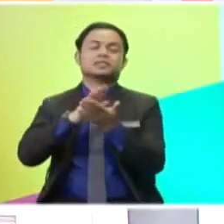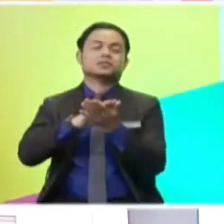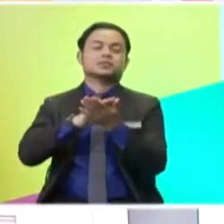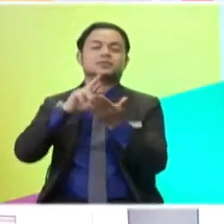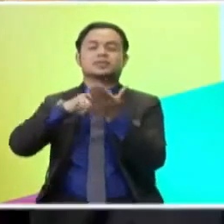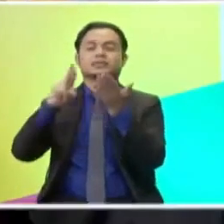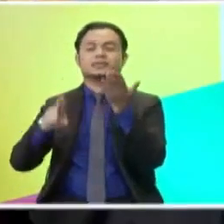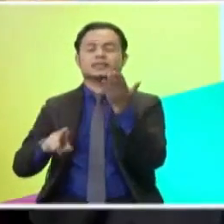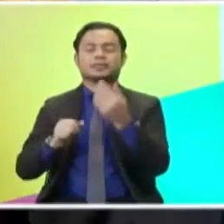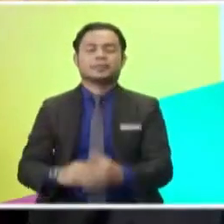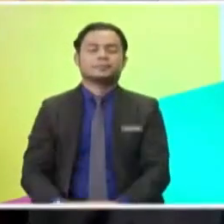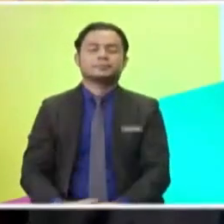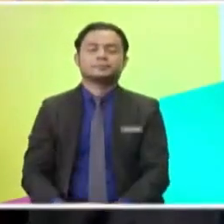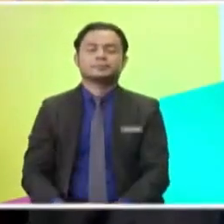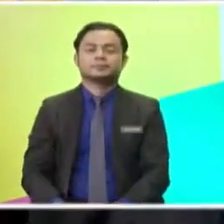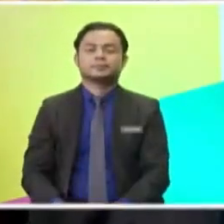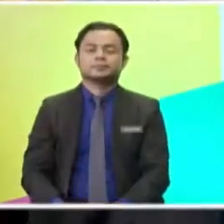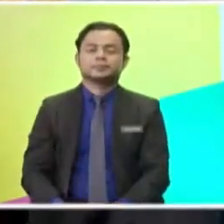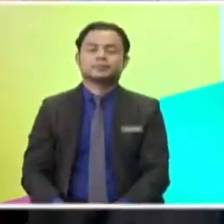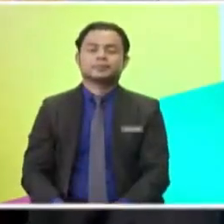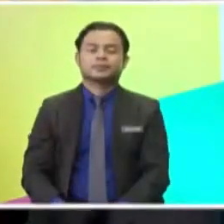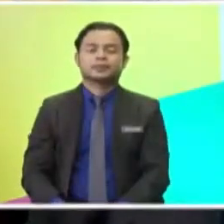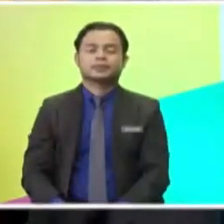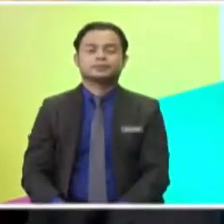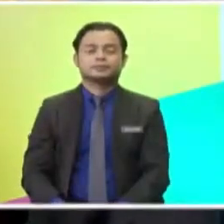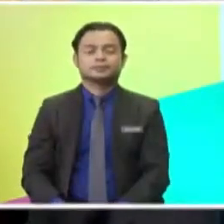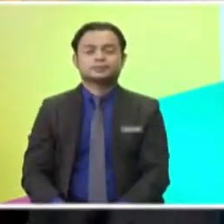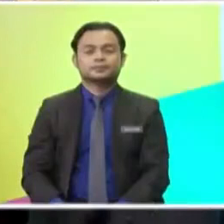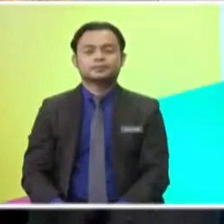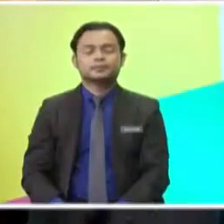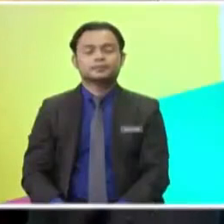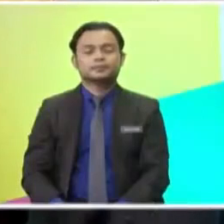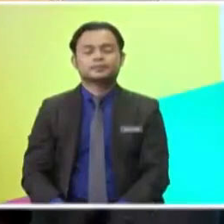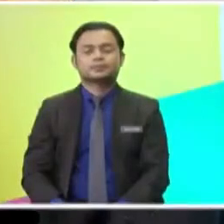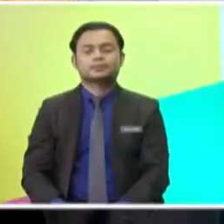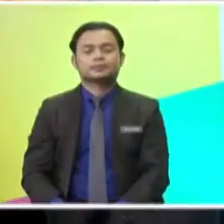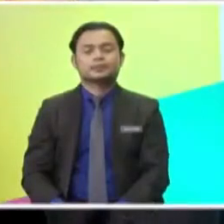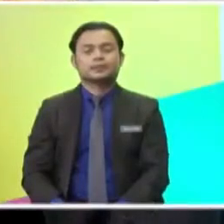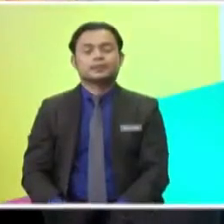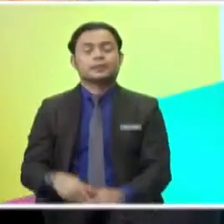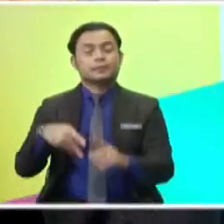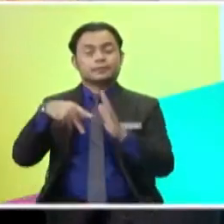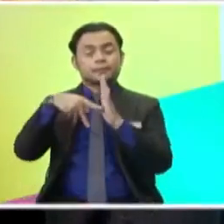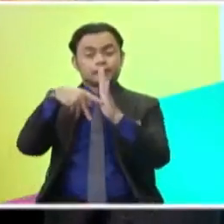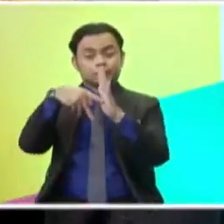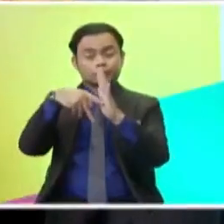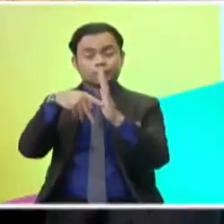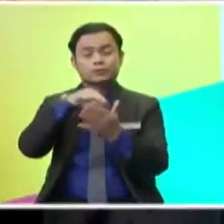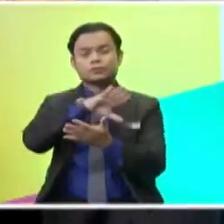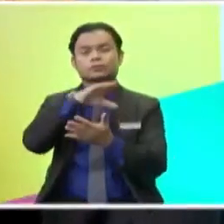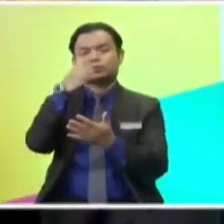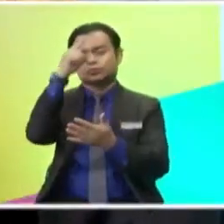Sangat seronok. Yuyu pun seronok mendengar bagaimana Cikgu Zakaria dan Cikgu Liana memberi panduan kepada semua murid-murid yang sedang menonton ketika